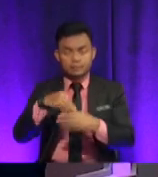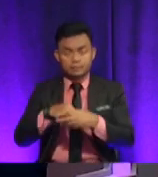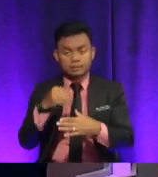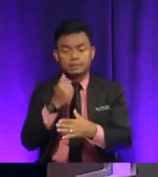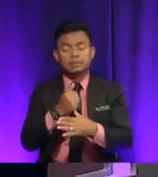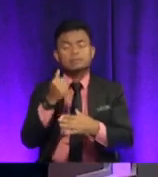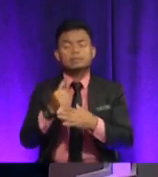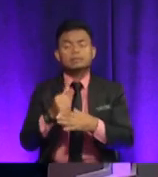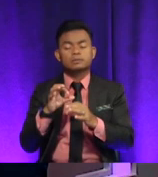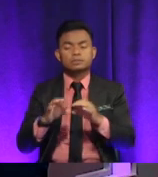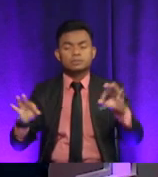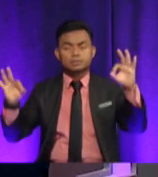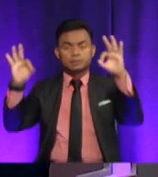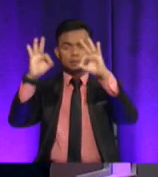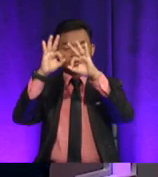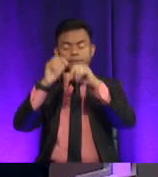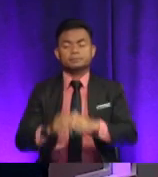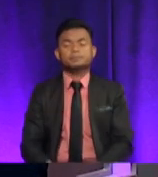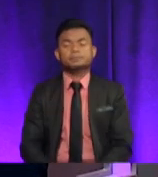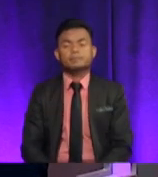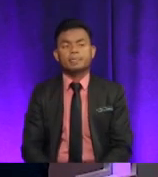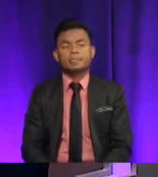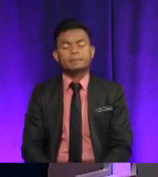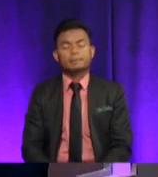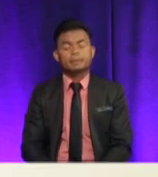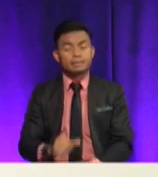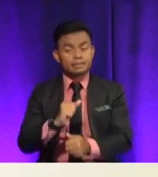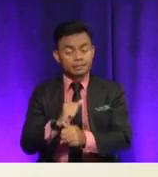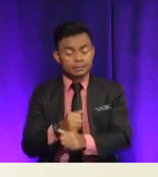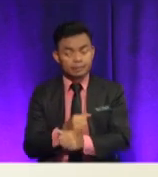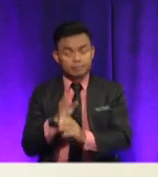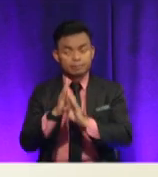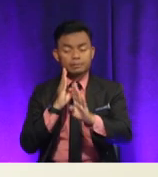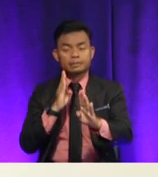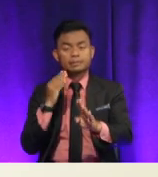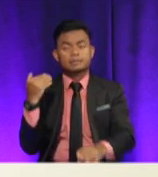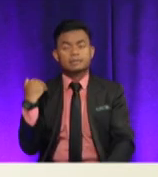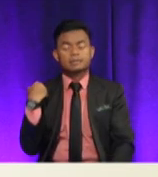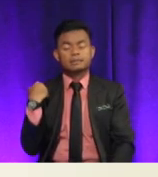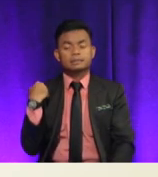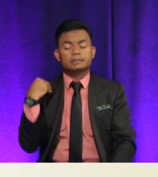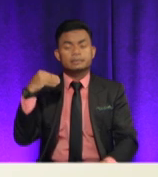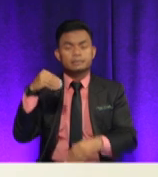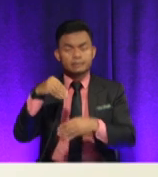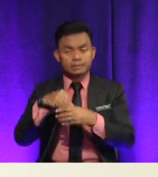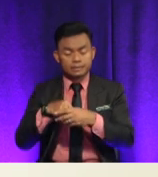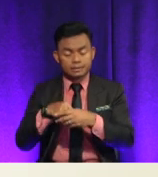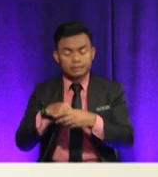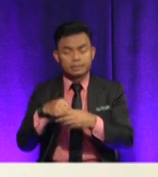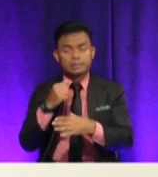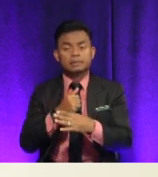cerita sebagaimana tadi dimana setiap barisnya mengandung isi ataupun cerita apakah yang ingin disampaikan Oke